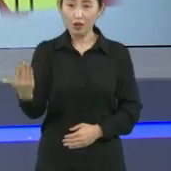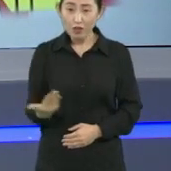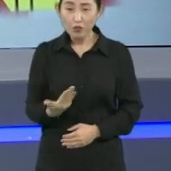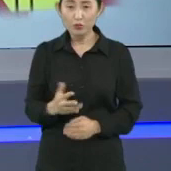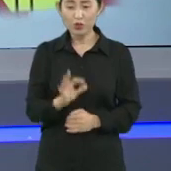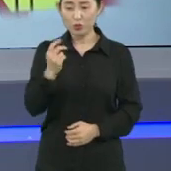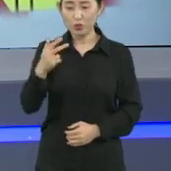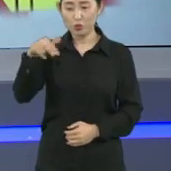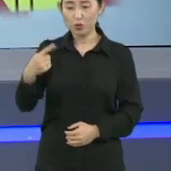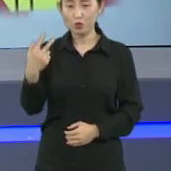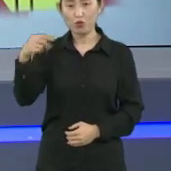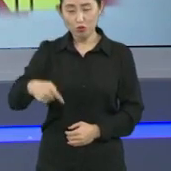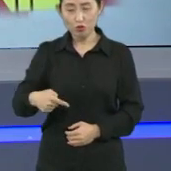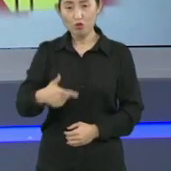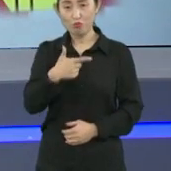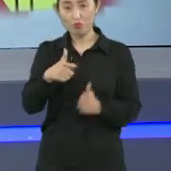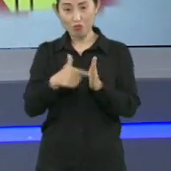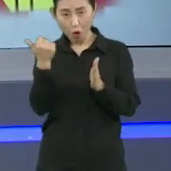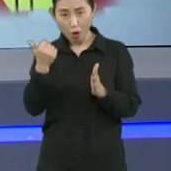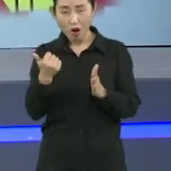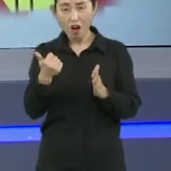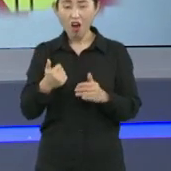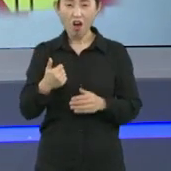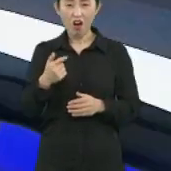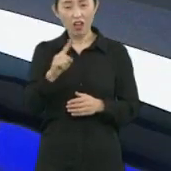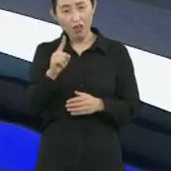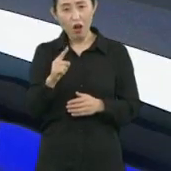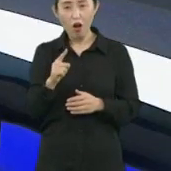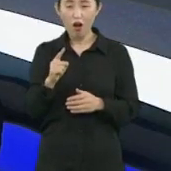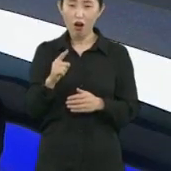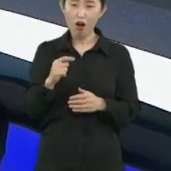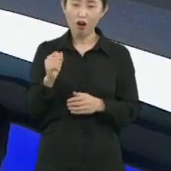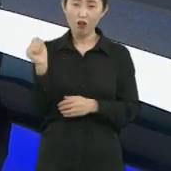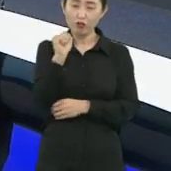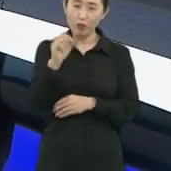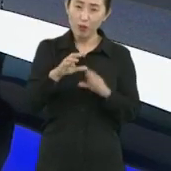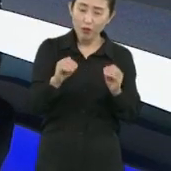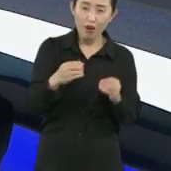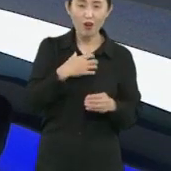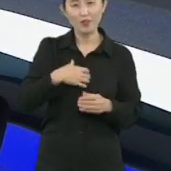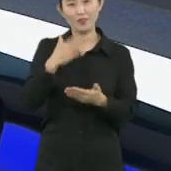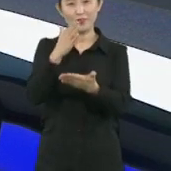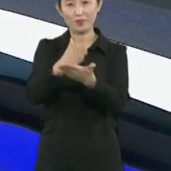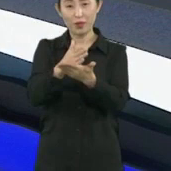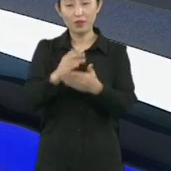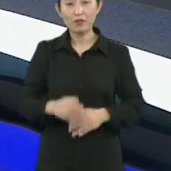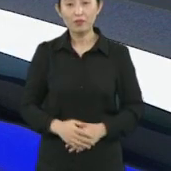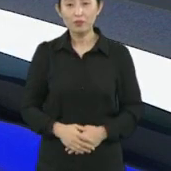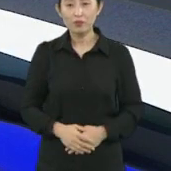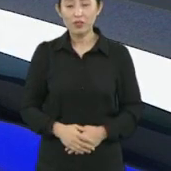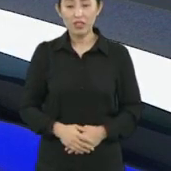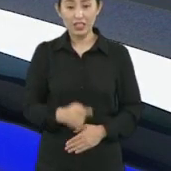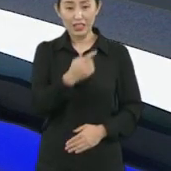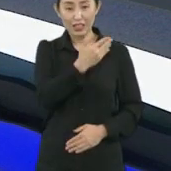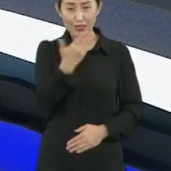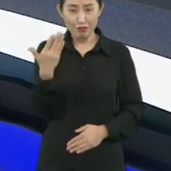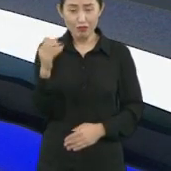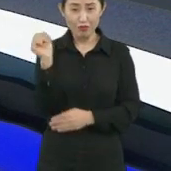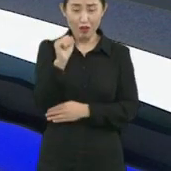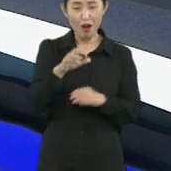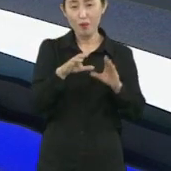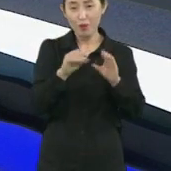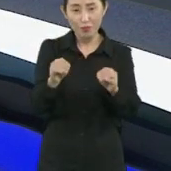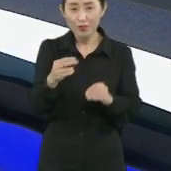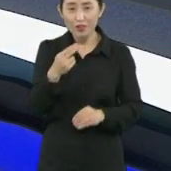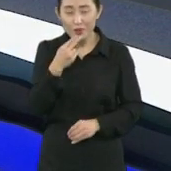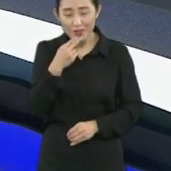요소수 부족으로 인한 출동 불가에 대해 걱정하지 않으셔도 됩니다. 이 요소수가 없어서 소방차가 멈추는 뭐 그런 일은